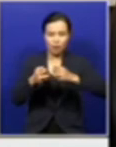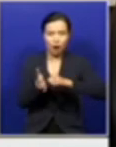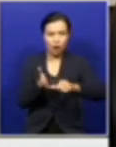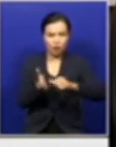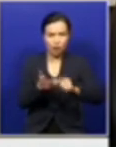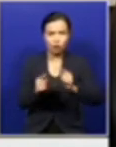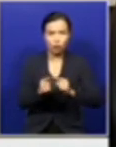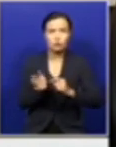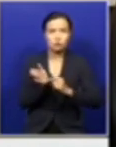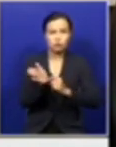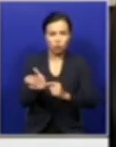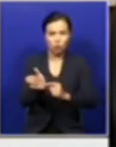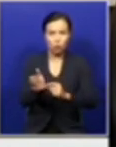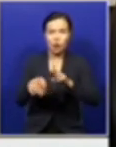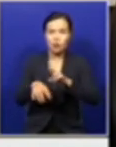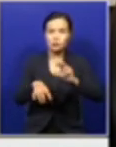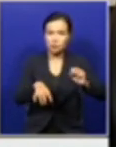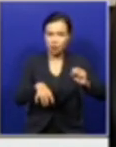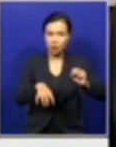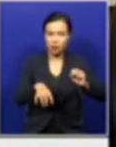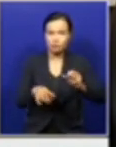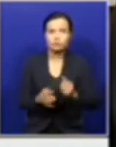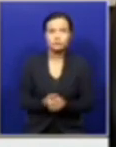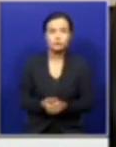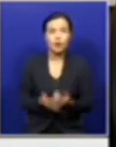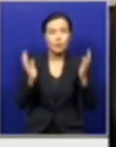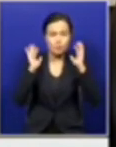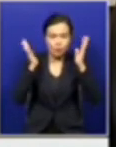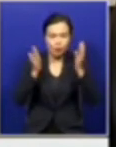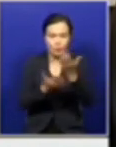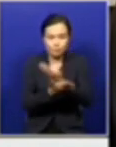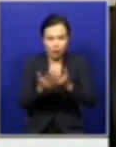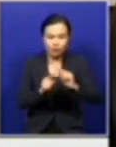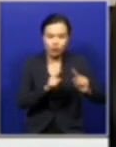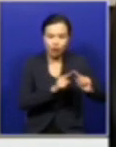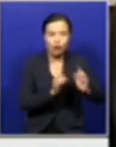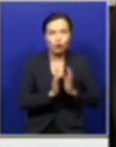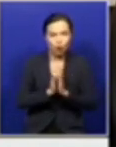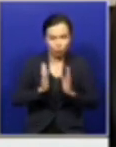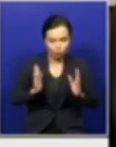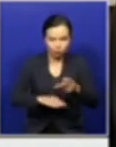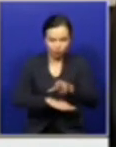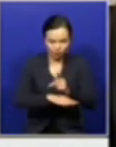ข้อเสนอของสภาผู้แทนราษฎรที่อภิปรายมาขอบพระคุณท่านประธานมากครับ